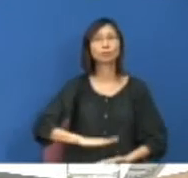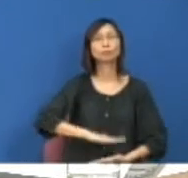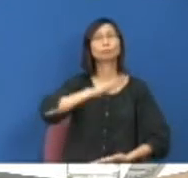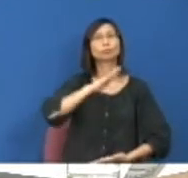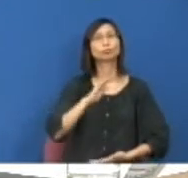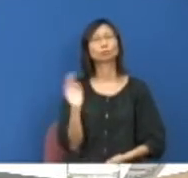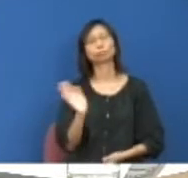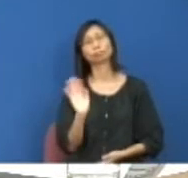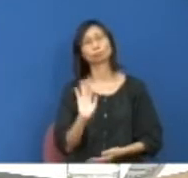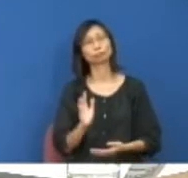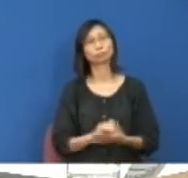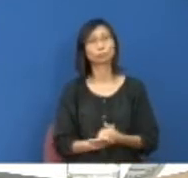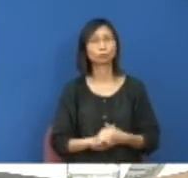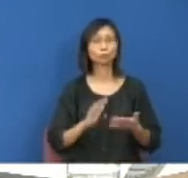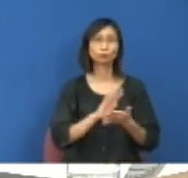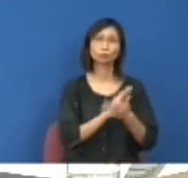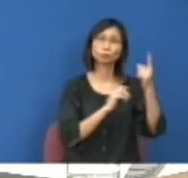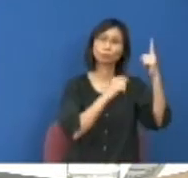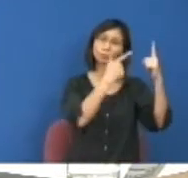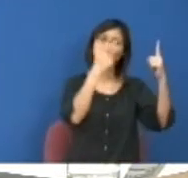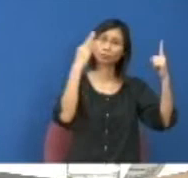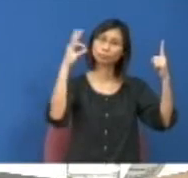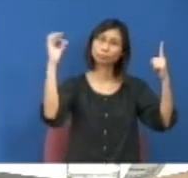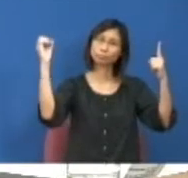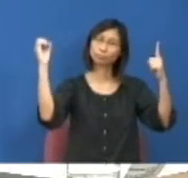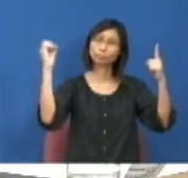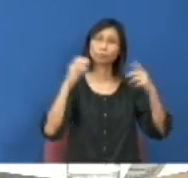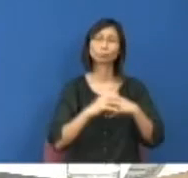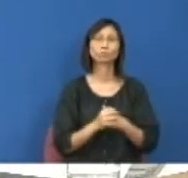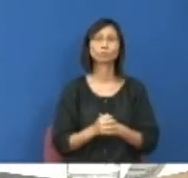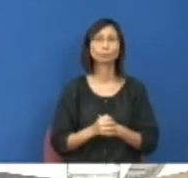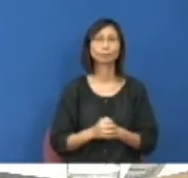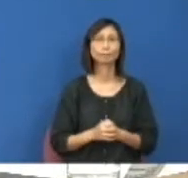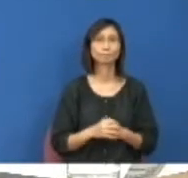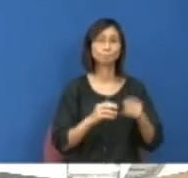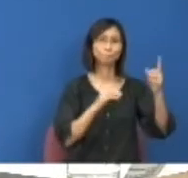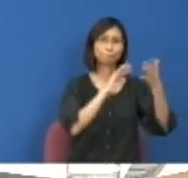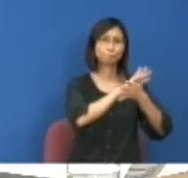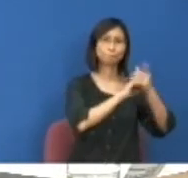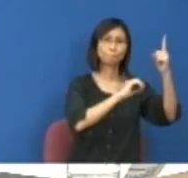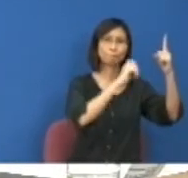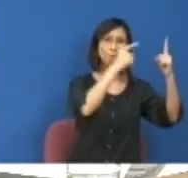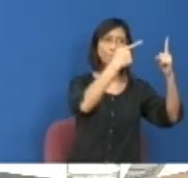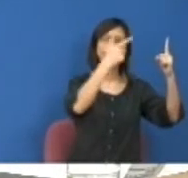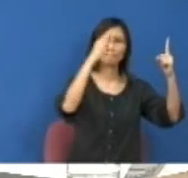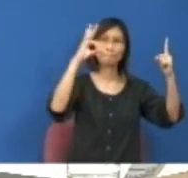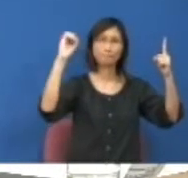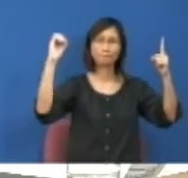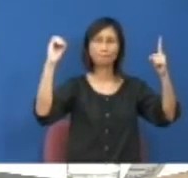1830年嗰、那個第三共和噶嘛？所以由1830年到